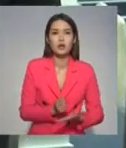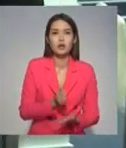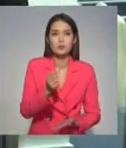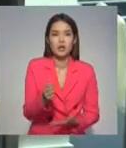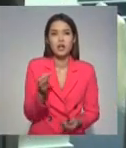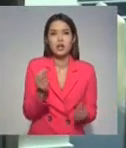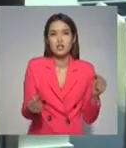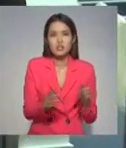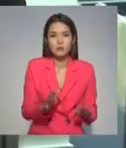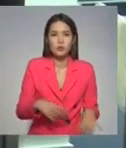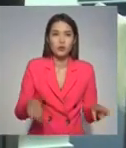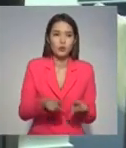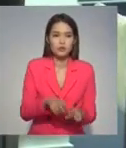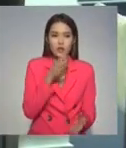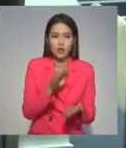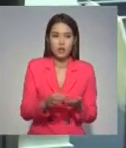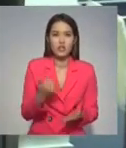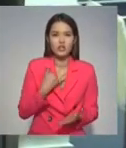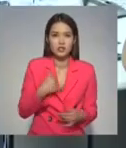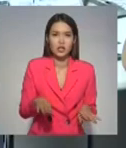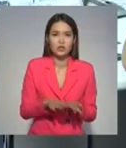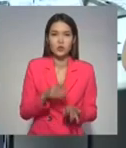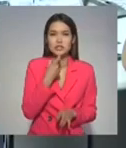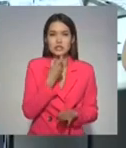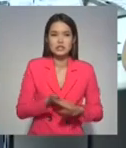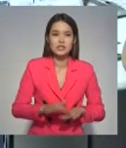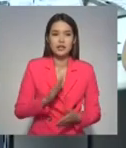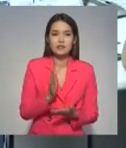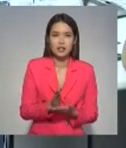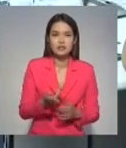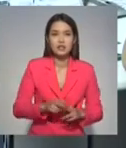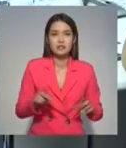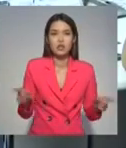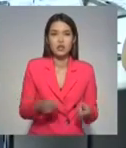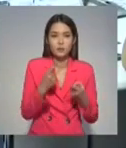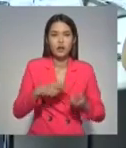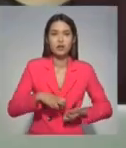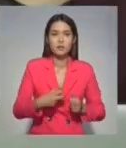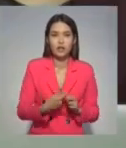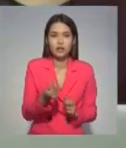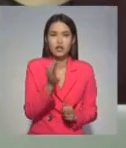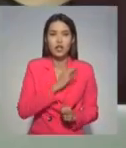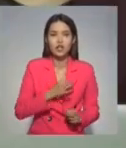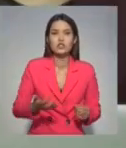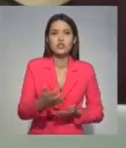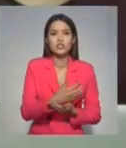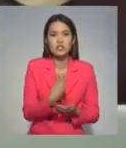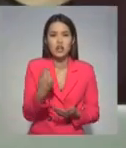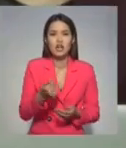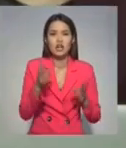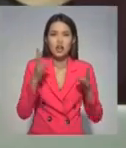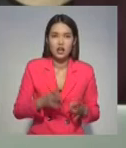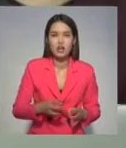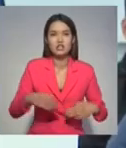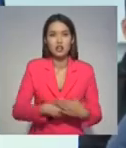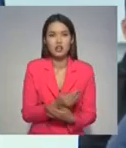деп таниды. Бізде дәл қазір осындай қиындық болып тұр. Алқалы жиында көтерілген мәселе аяқсыз қалмақ емес. Жиналғандар шетелдіктерден аяқ асты қайта